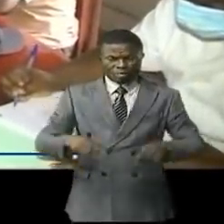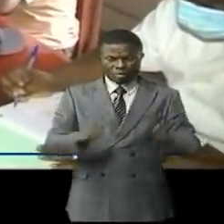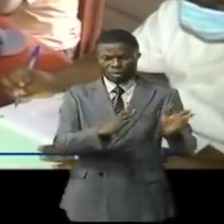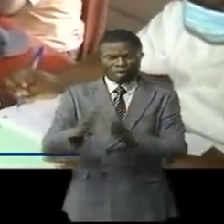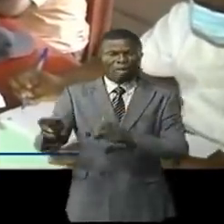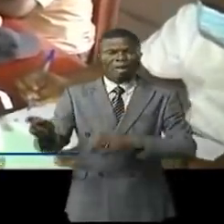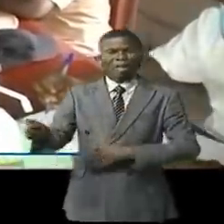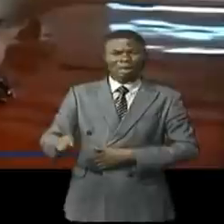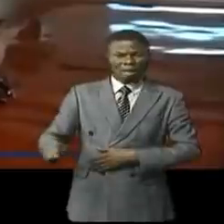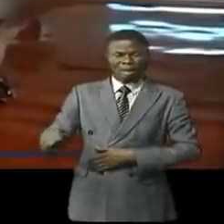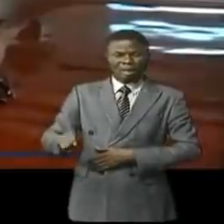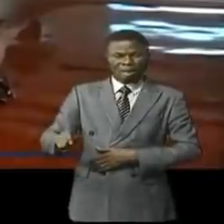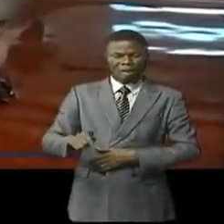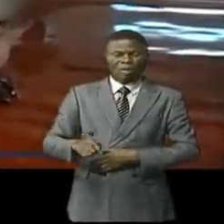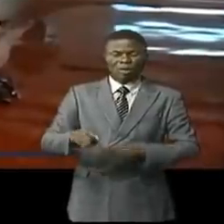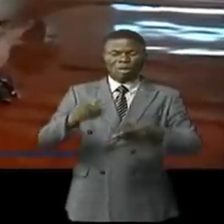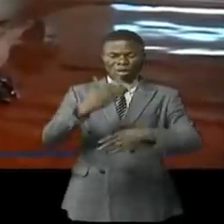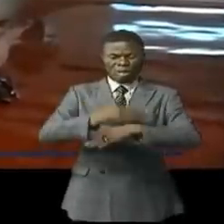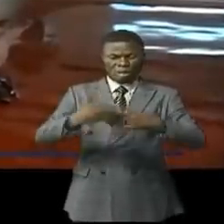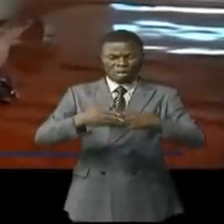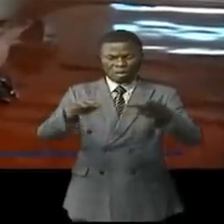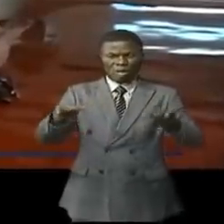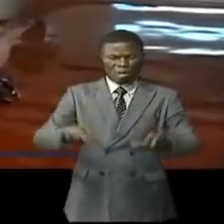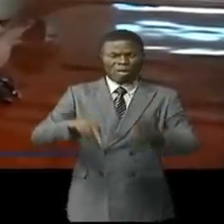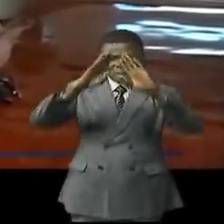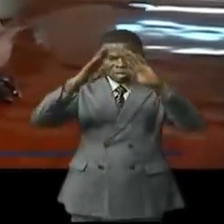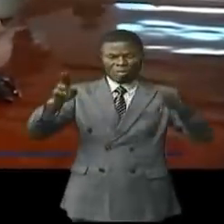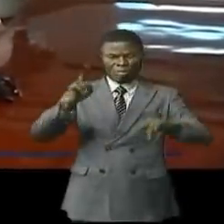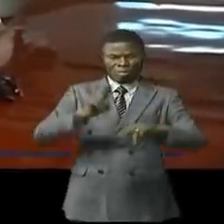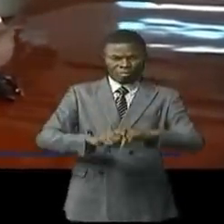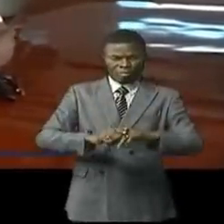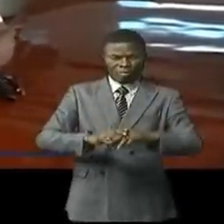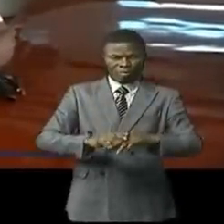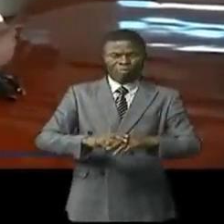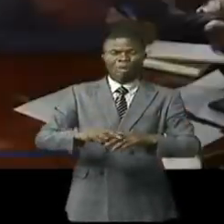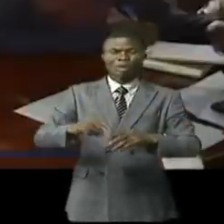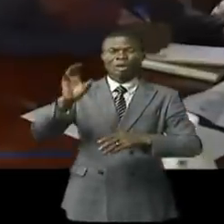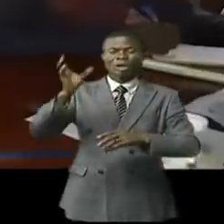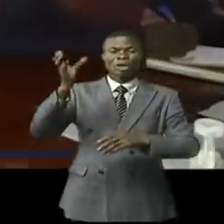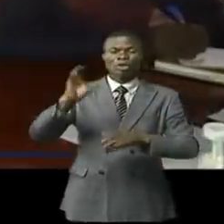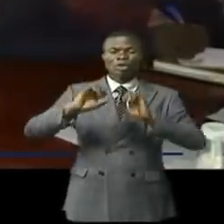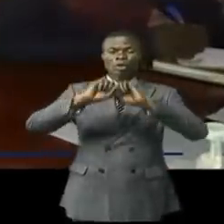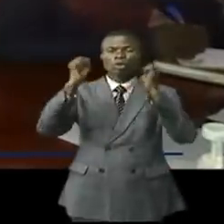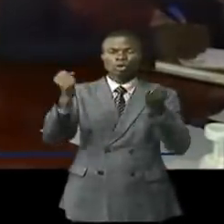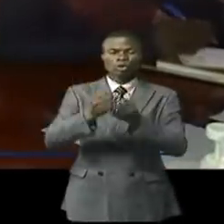du territoire, l'urbanisme et l'habitat, la régie des distributions